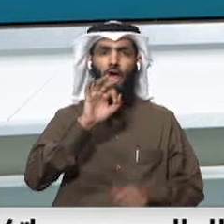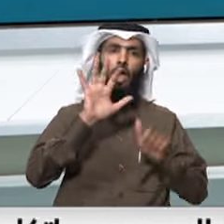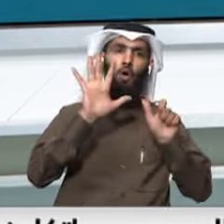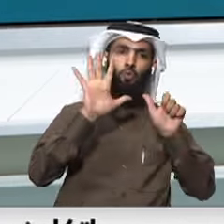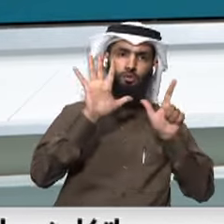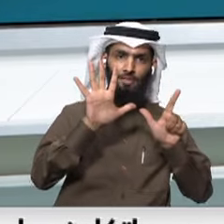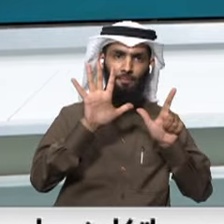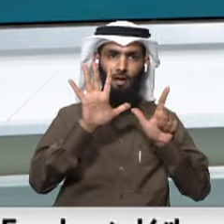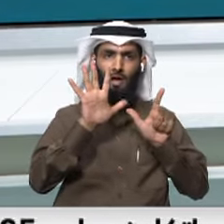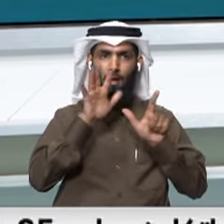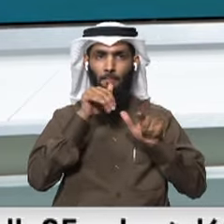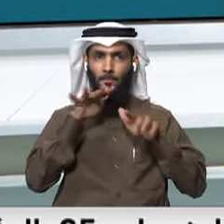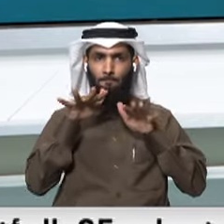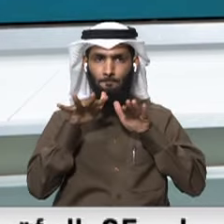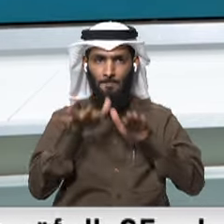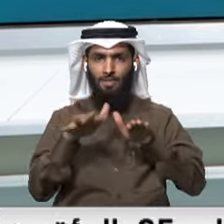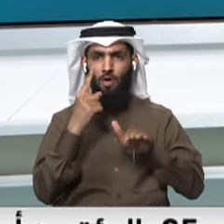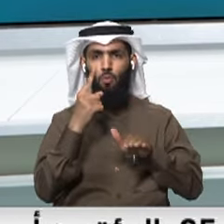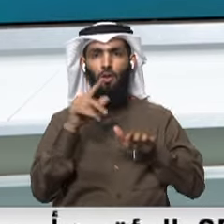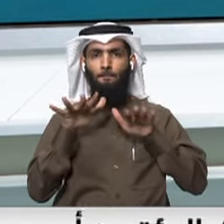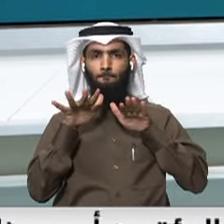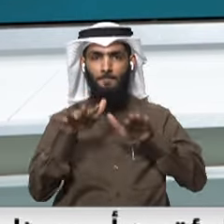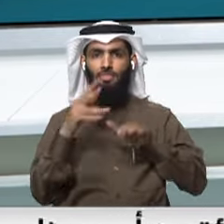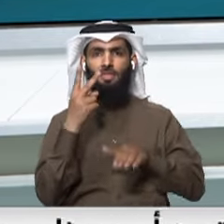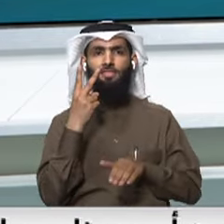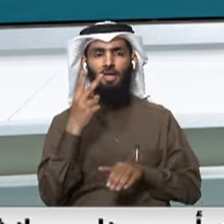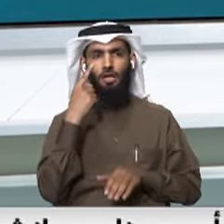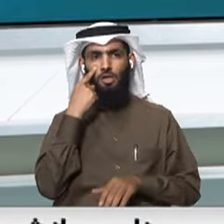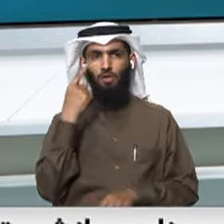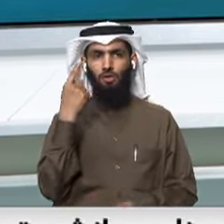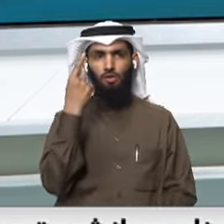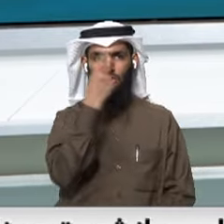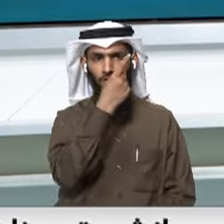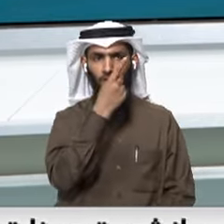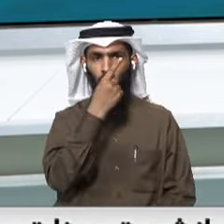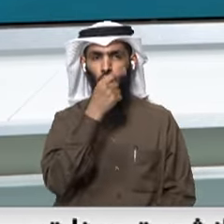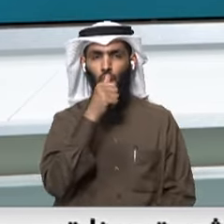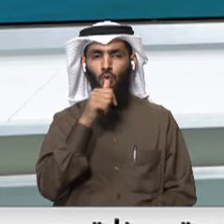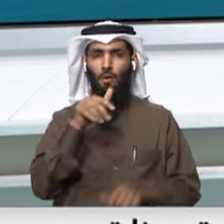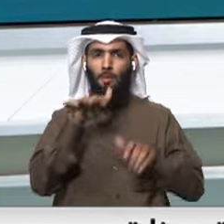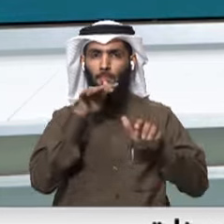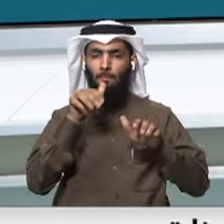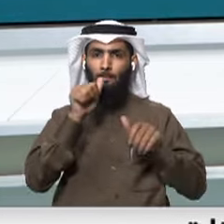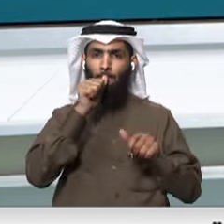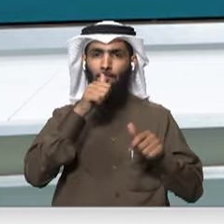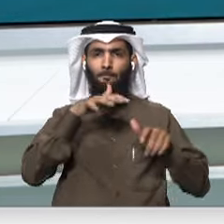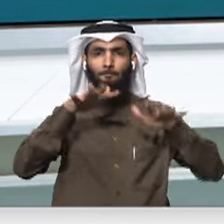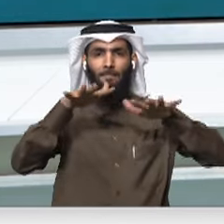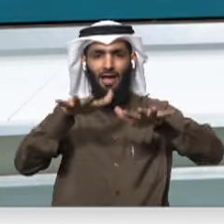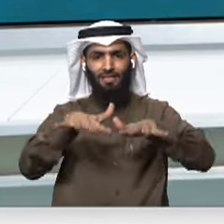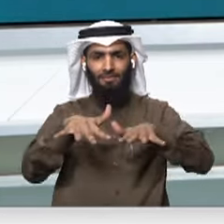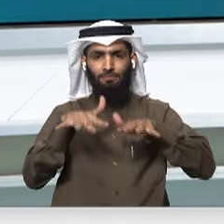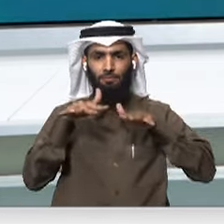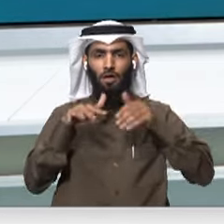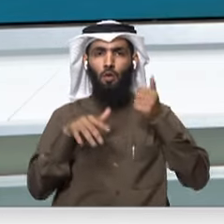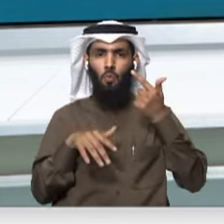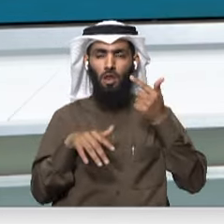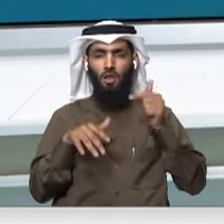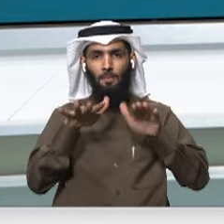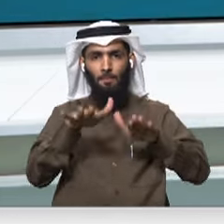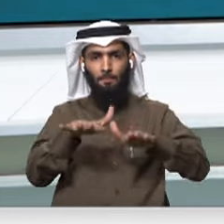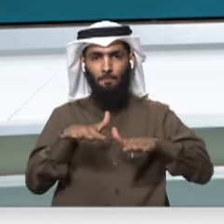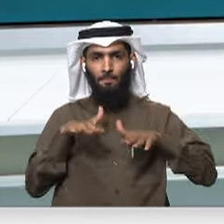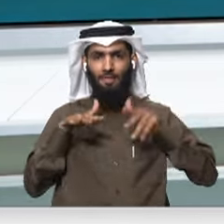الساعه 3 و13 دقيقه الفجر المد الثاني الساعه 339 مساء الجزر الاول الساعه 9:43